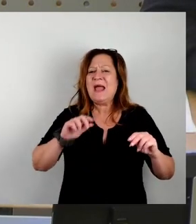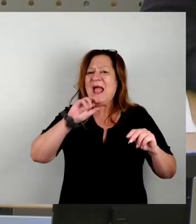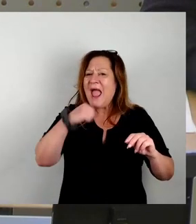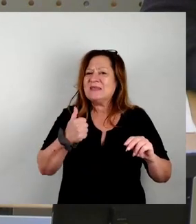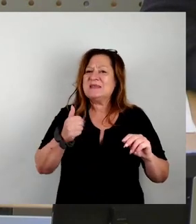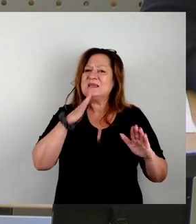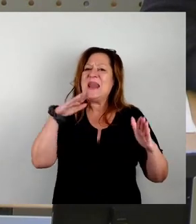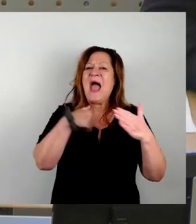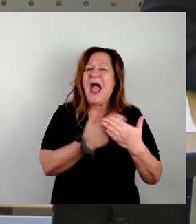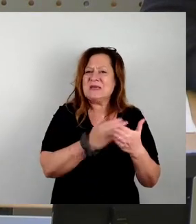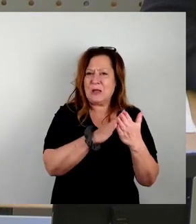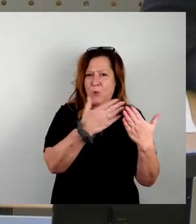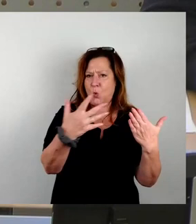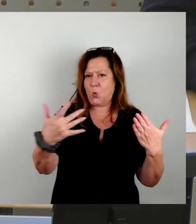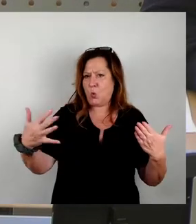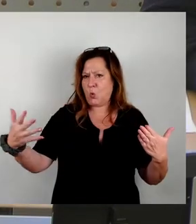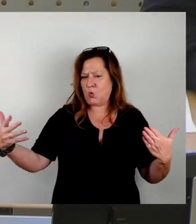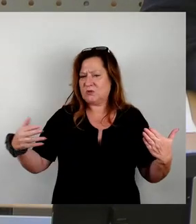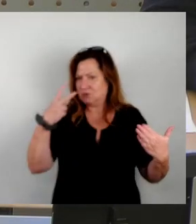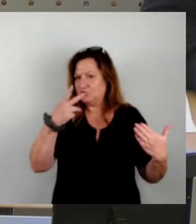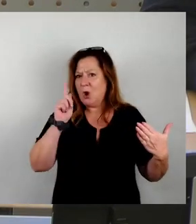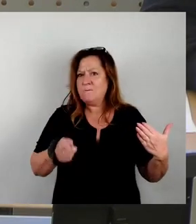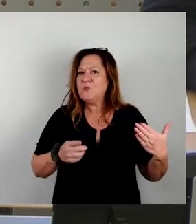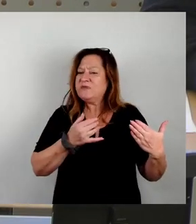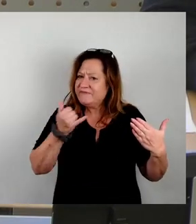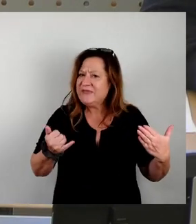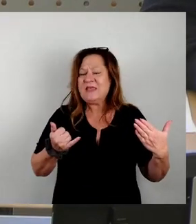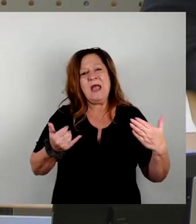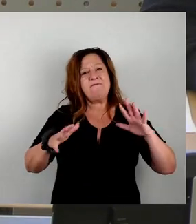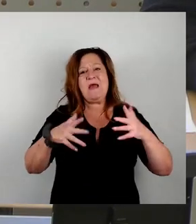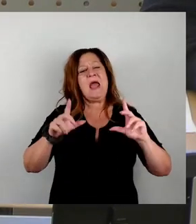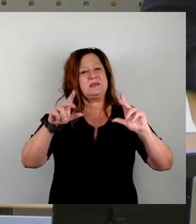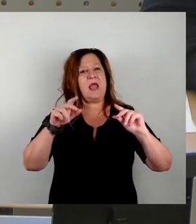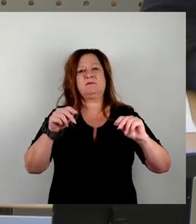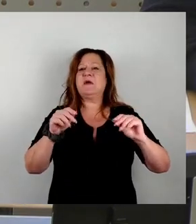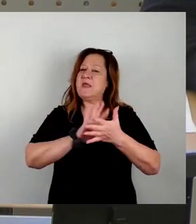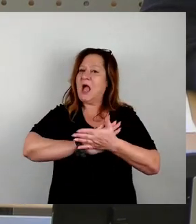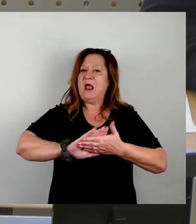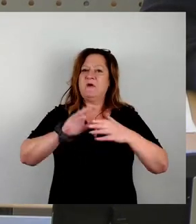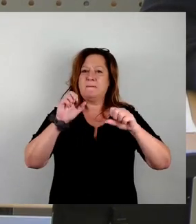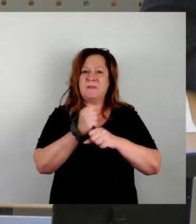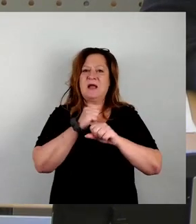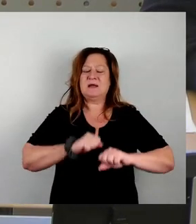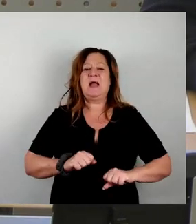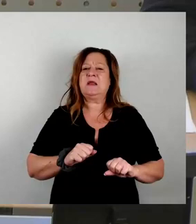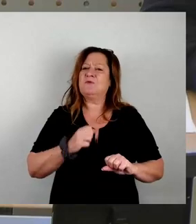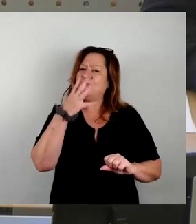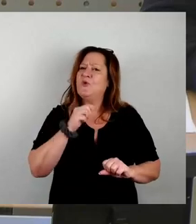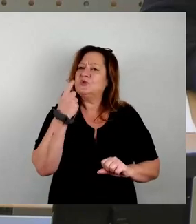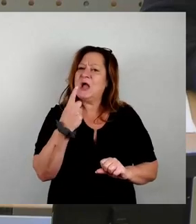unseres Tickets-Sortiments auch mal schauen müssen, wie können wir denn da vielleicht Dinge vereinfachen. Ich will das tatsächlich an einem Beispiel mal deutlich